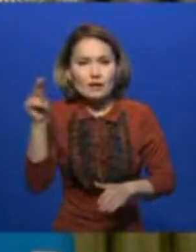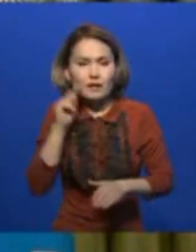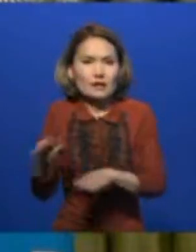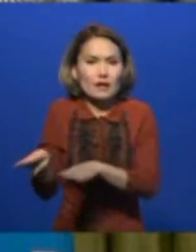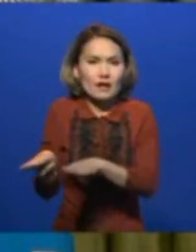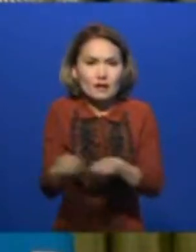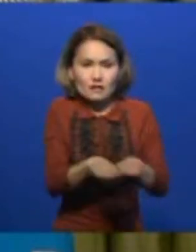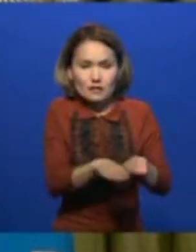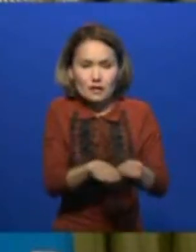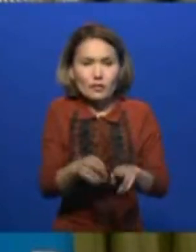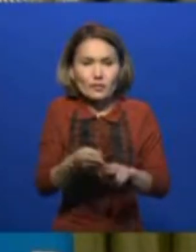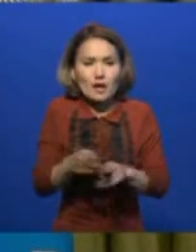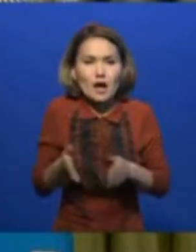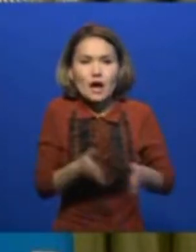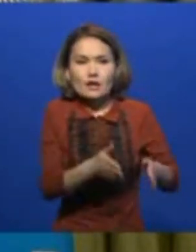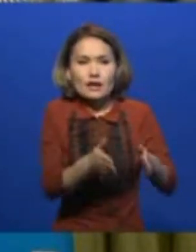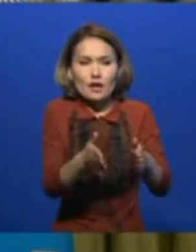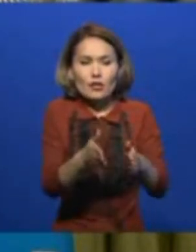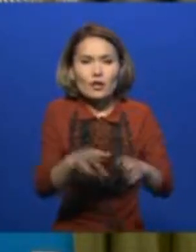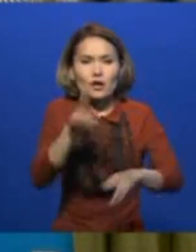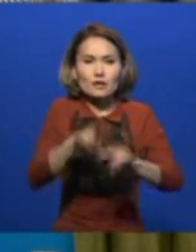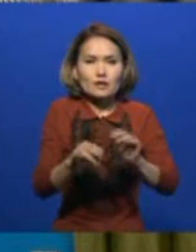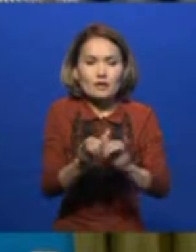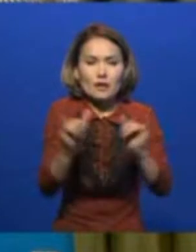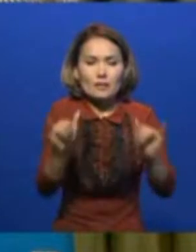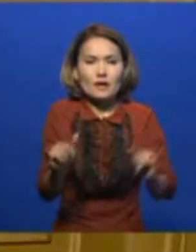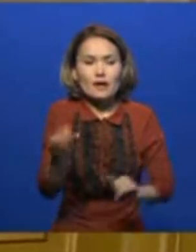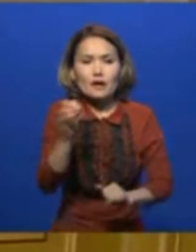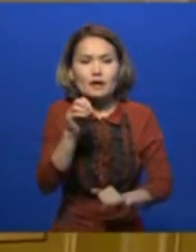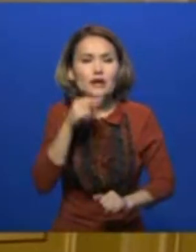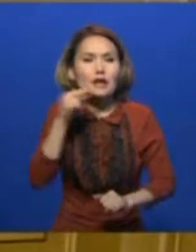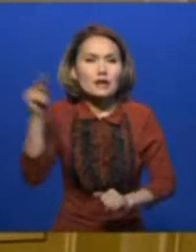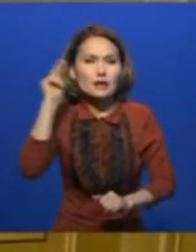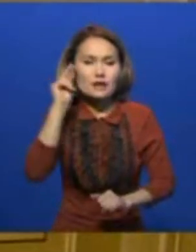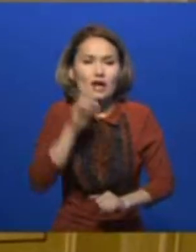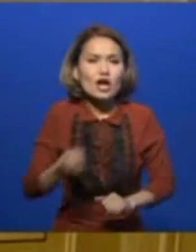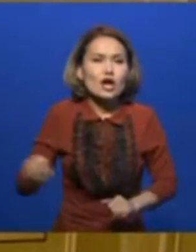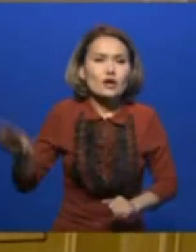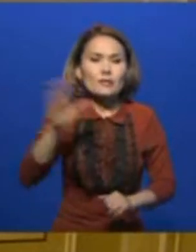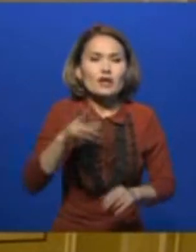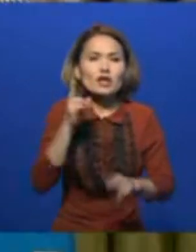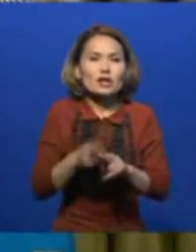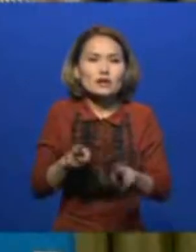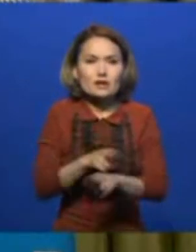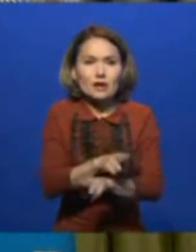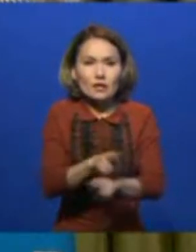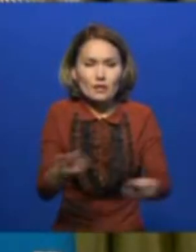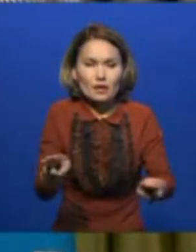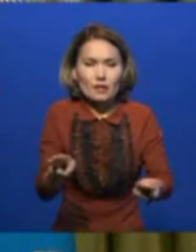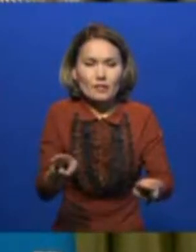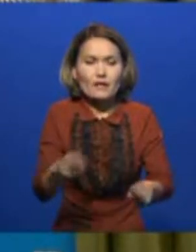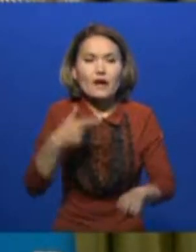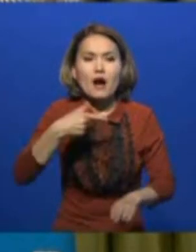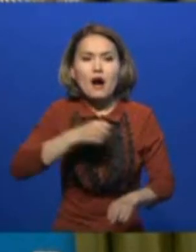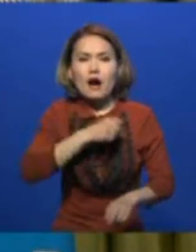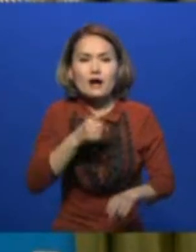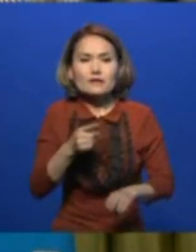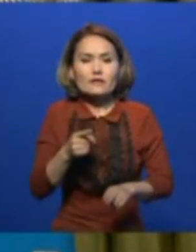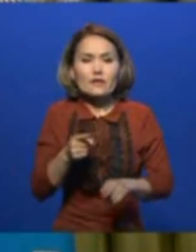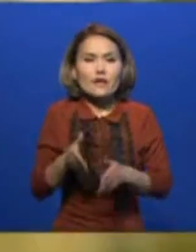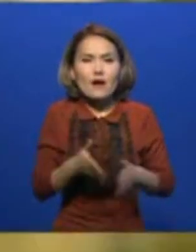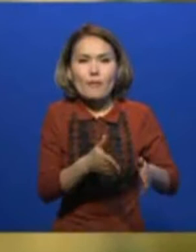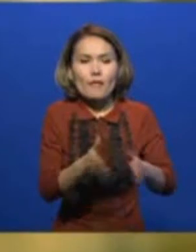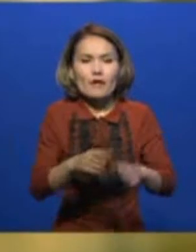делаем, дорогу Западный Китай, Западная Европа, железную дорогу, газовые магистрали,